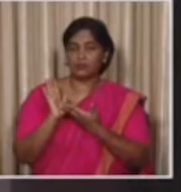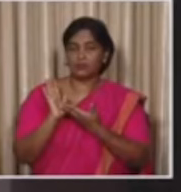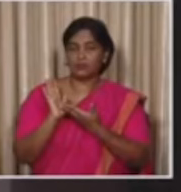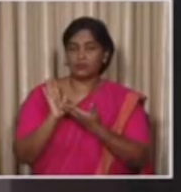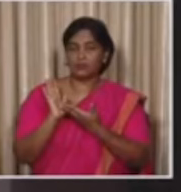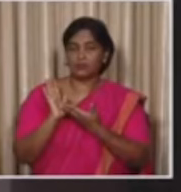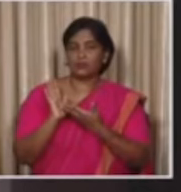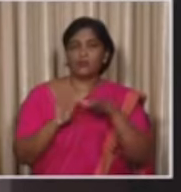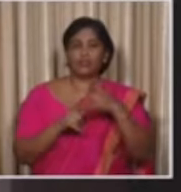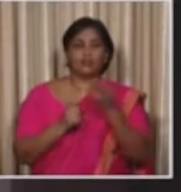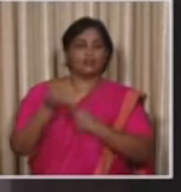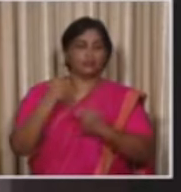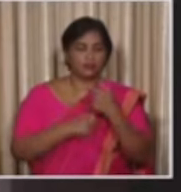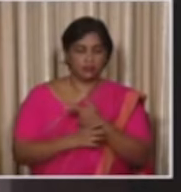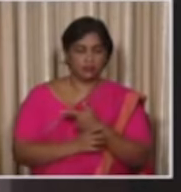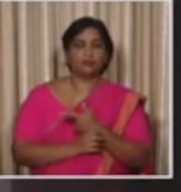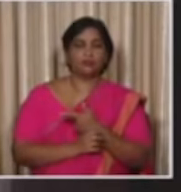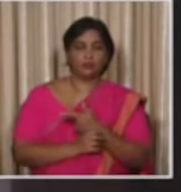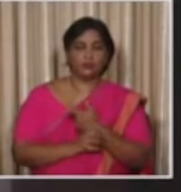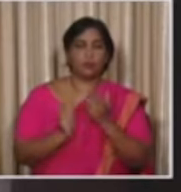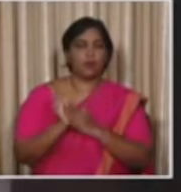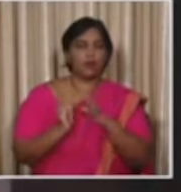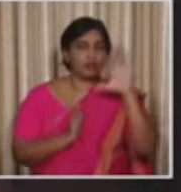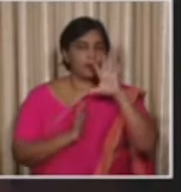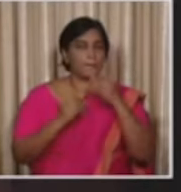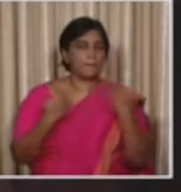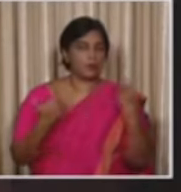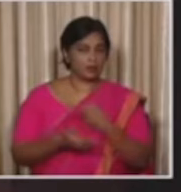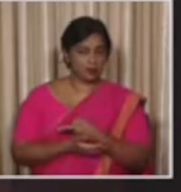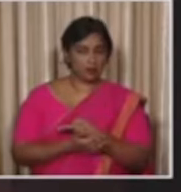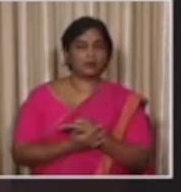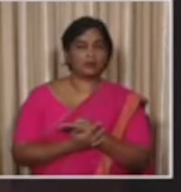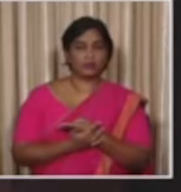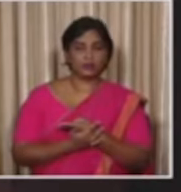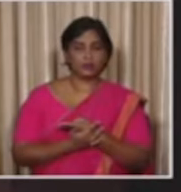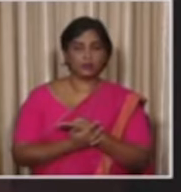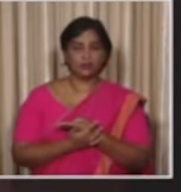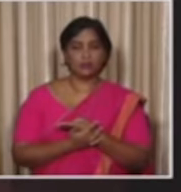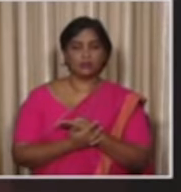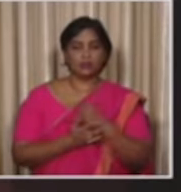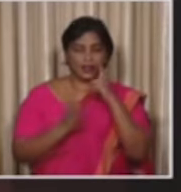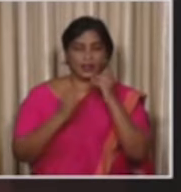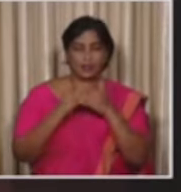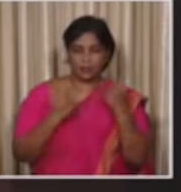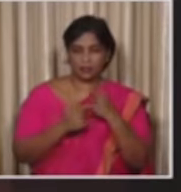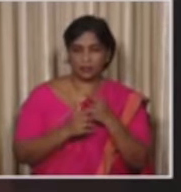මේ ඔක්ෂන් කරන්න හදන්නේ. මේ මාර්තු 5 වෙනිදා පුවත්පතේ. මේක පුවත්පතක් නෙවෙයි මේක එක